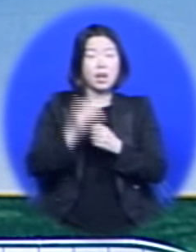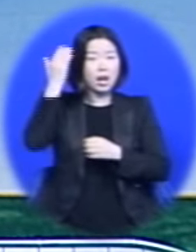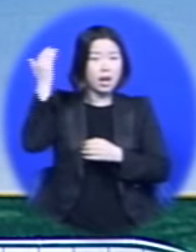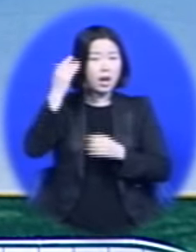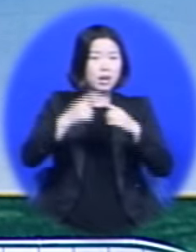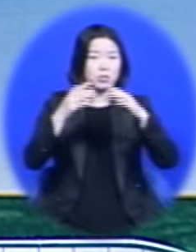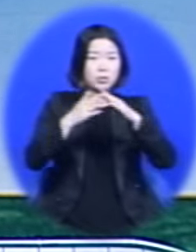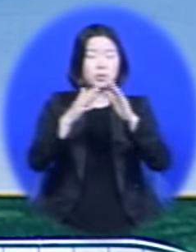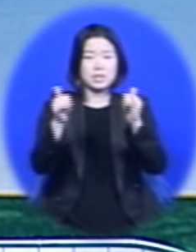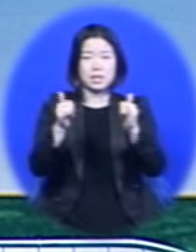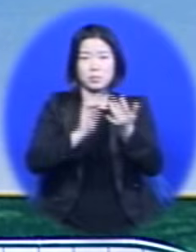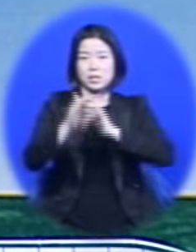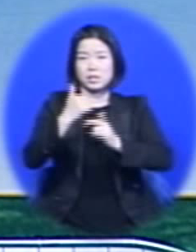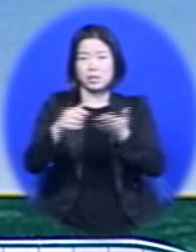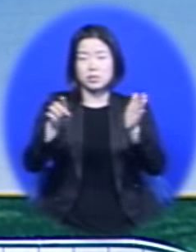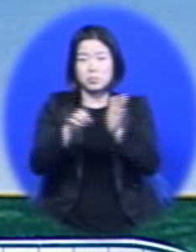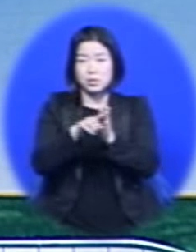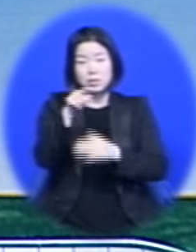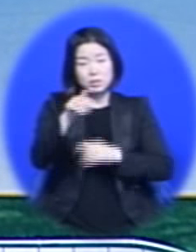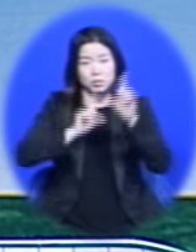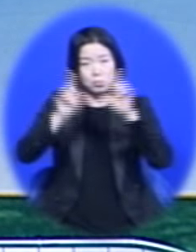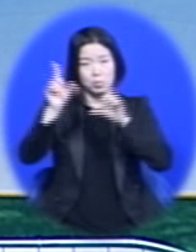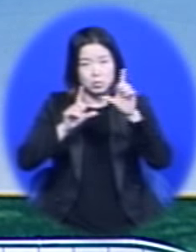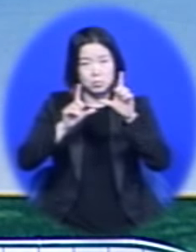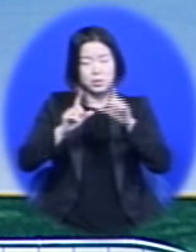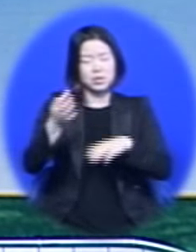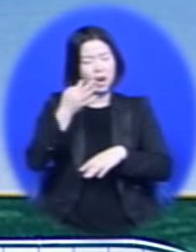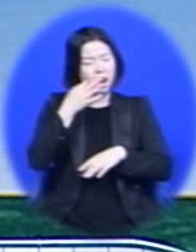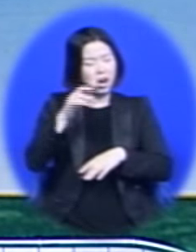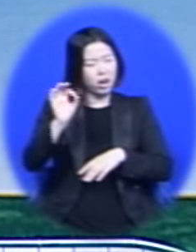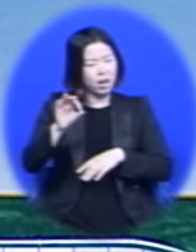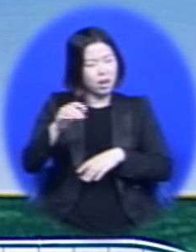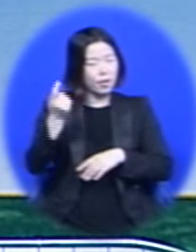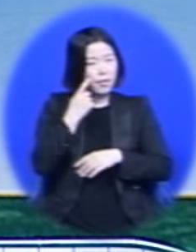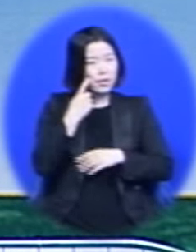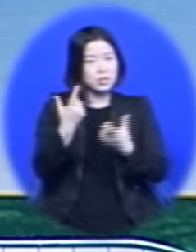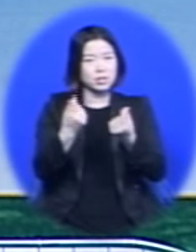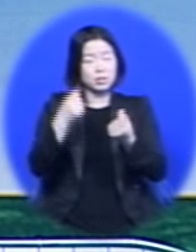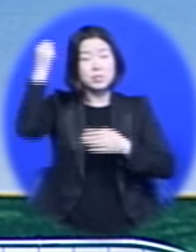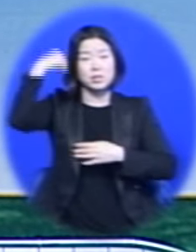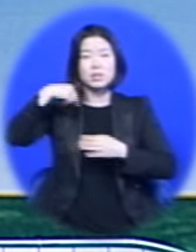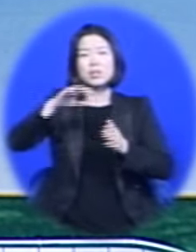한국교회 교인들이 예수님을 믿는 모습들이 가식적이고